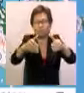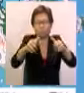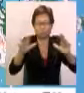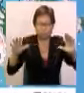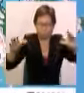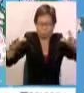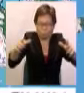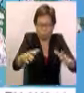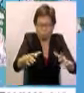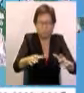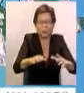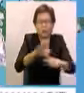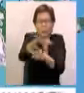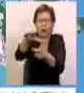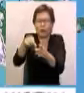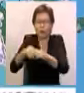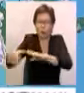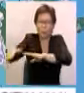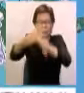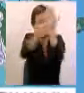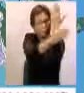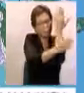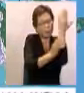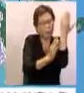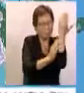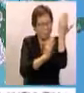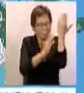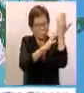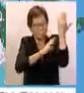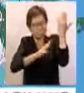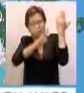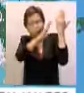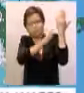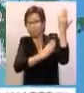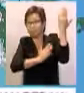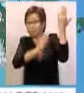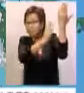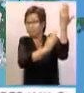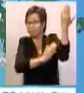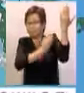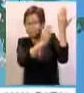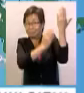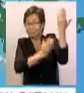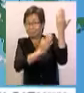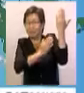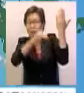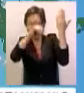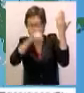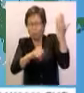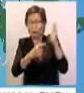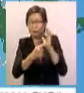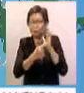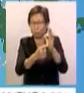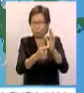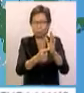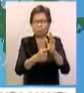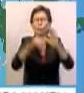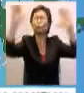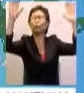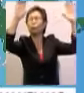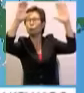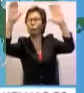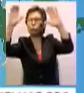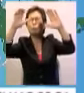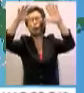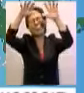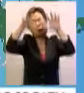melibatkan bahagian pantai barat semenanjung Malaysia yang secara amnya masih lagi boleh memberikan gambaran keadaan cuaca yang